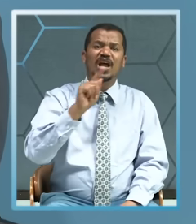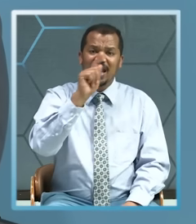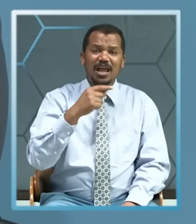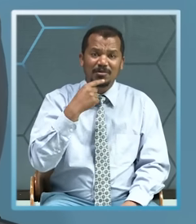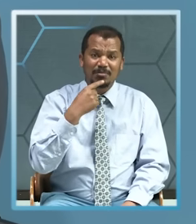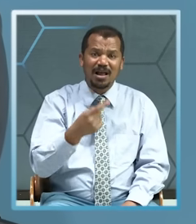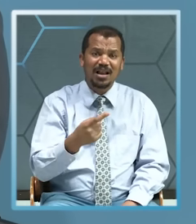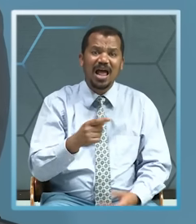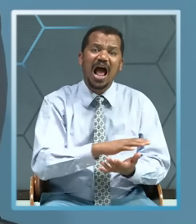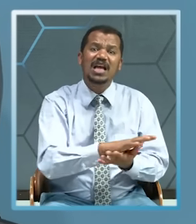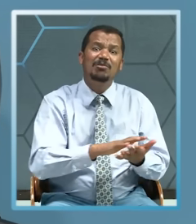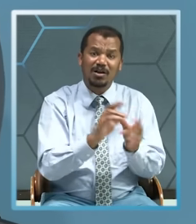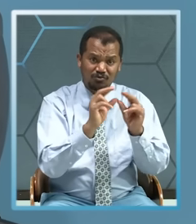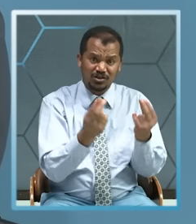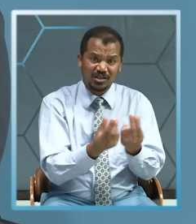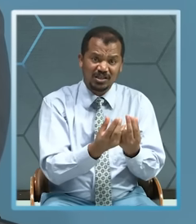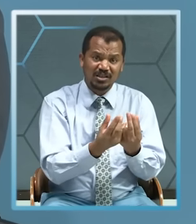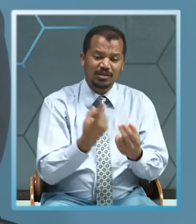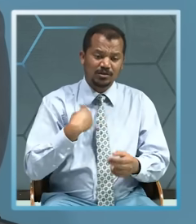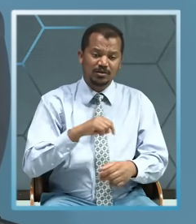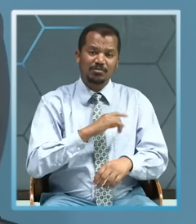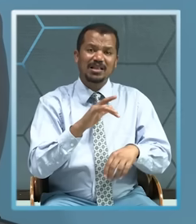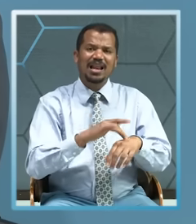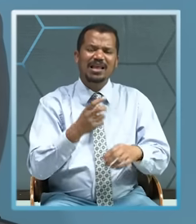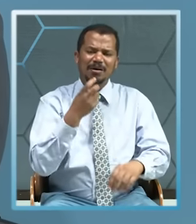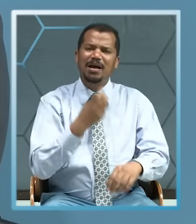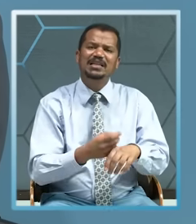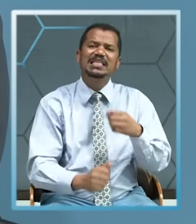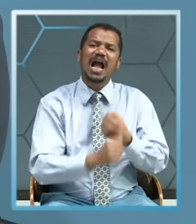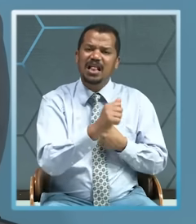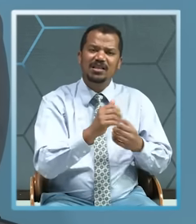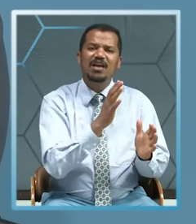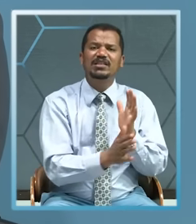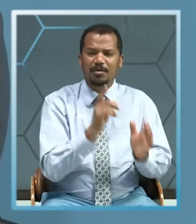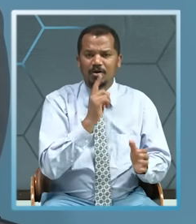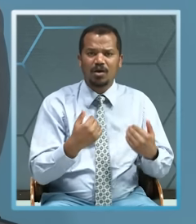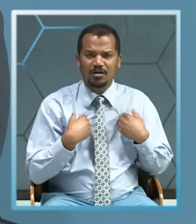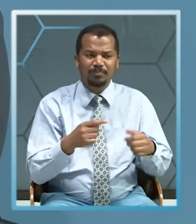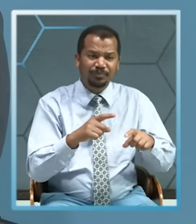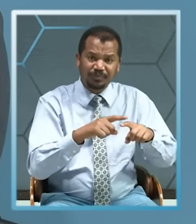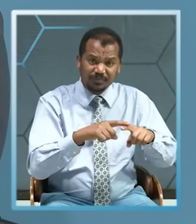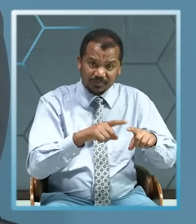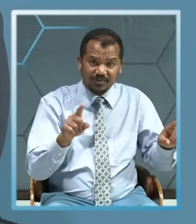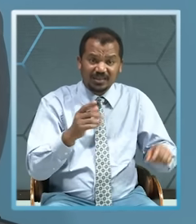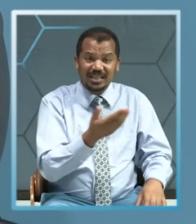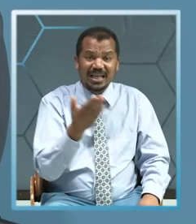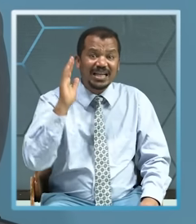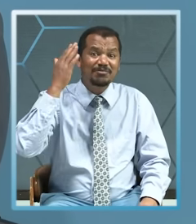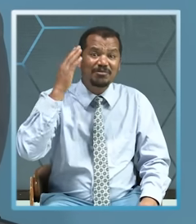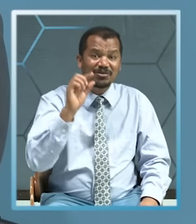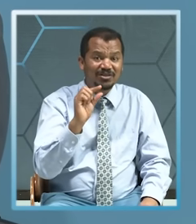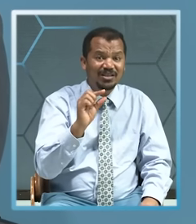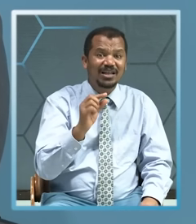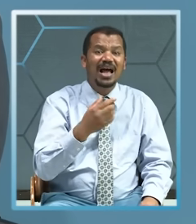የሚባል አሸባሪ ቡድን ያው በእኛ ላይ ኃይለኛ ጥቃት ነው እየፈጸመ ያለው። የተለየ ነገር የሚመስለው